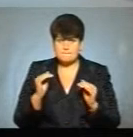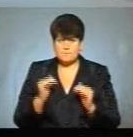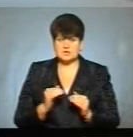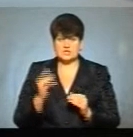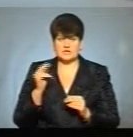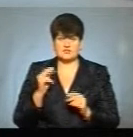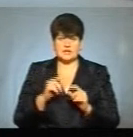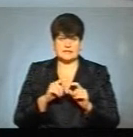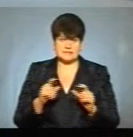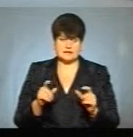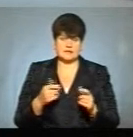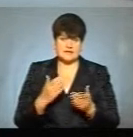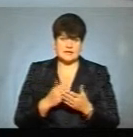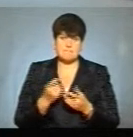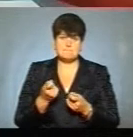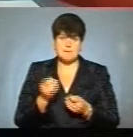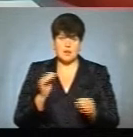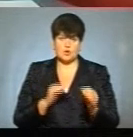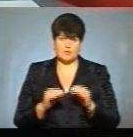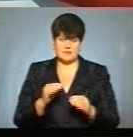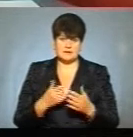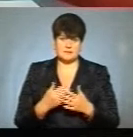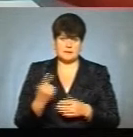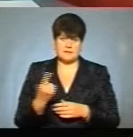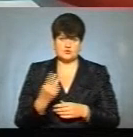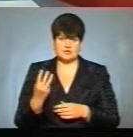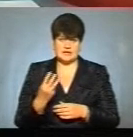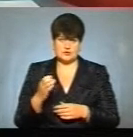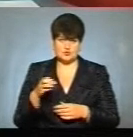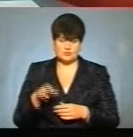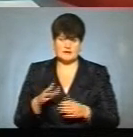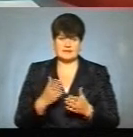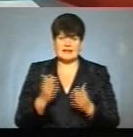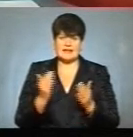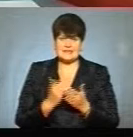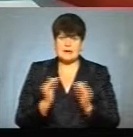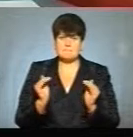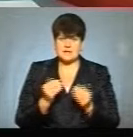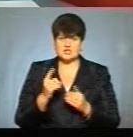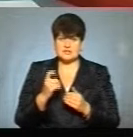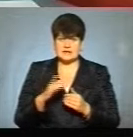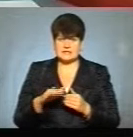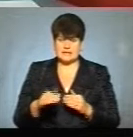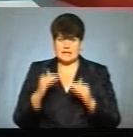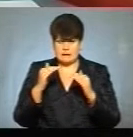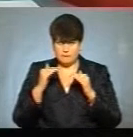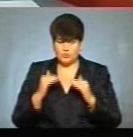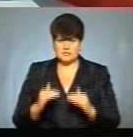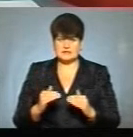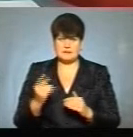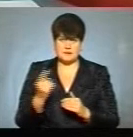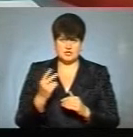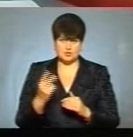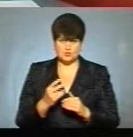навчальних закладів, які є малокомплектними, наприклад, 1-3 ступеня, де є менше 100 дітей, і понизити у ступінь